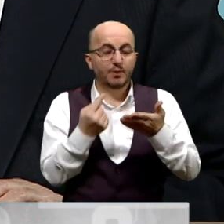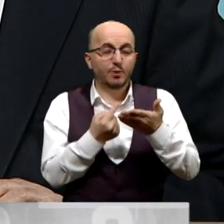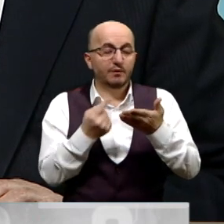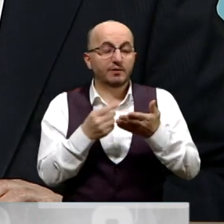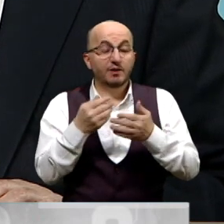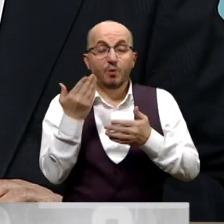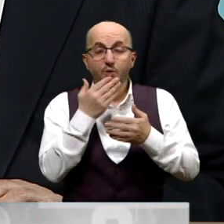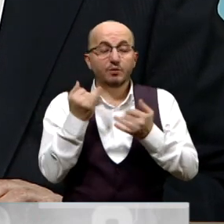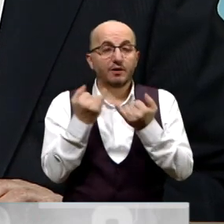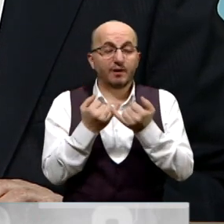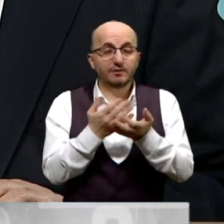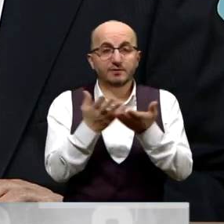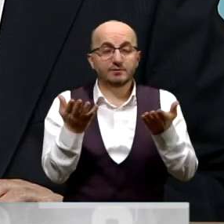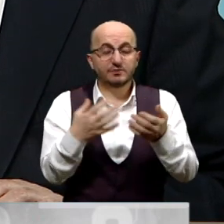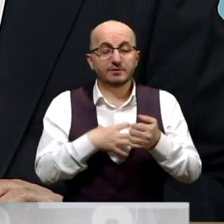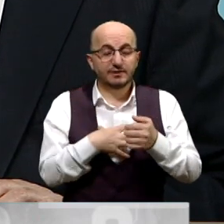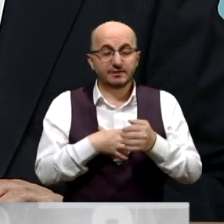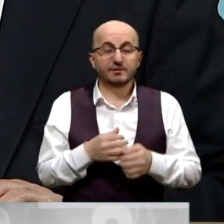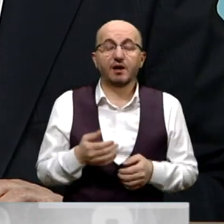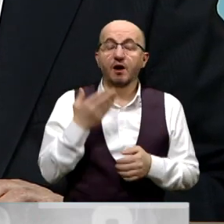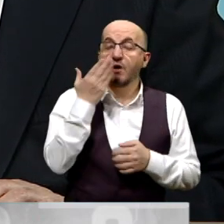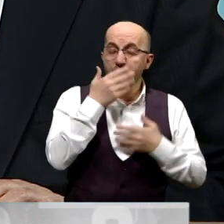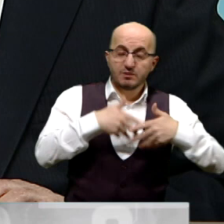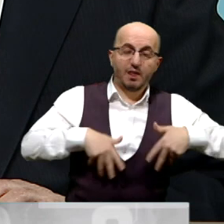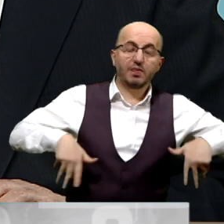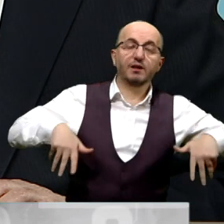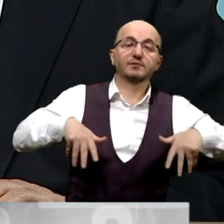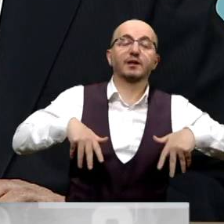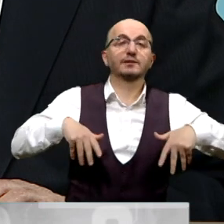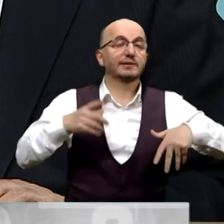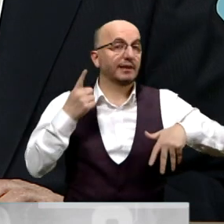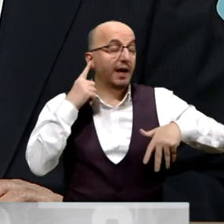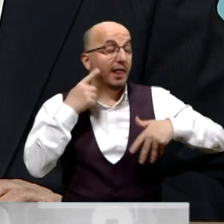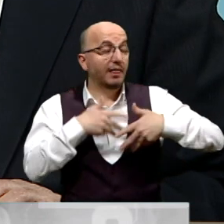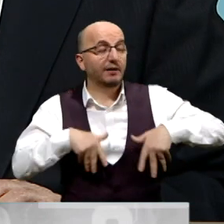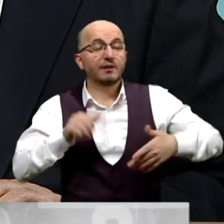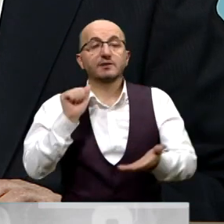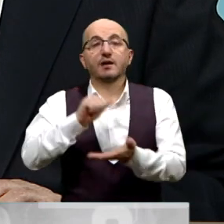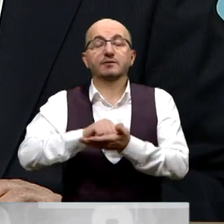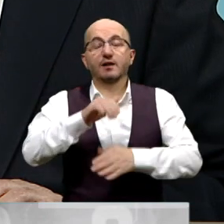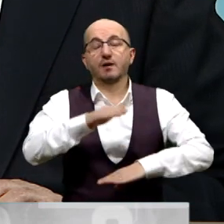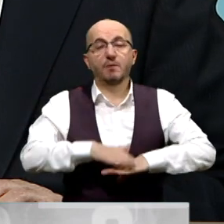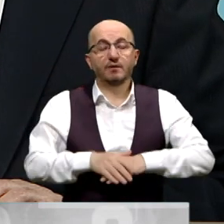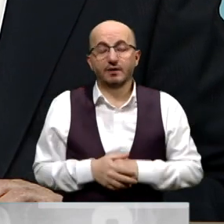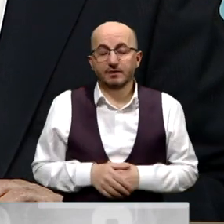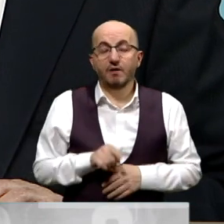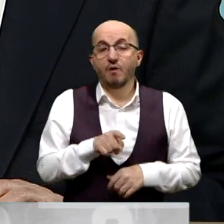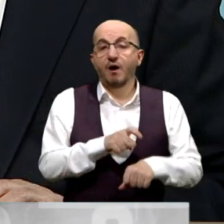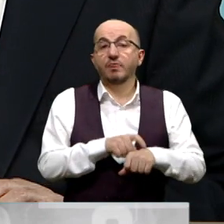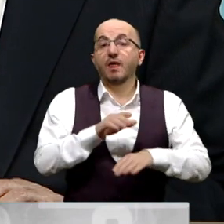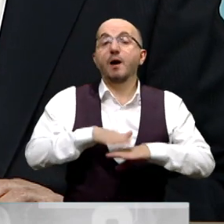Kerim okuyan kardeşimiz Kendisi de okuyanlar da yani secde yaparlar veya o anda